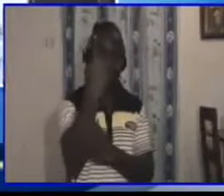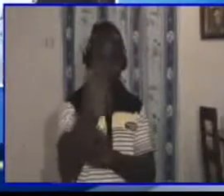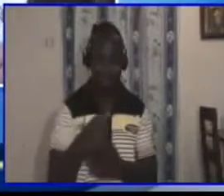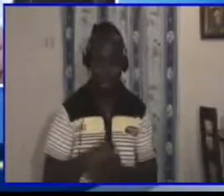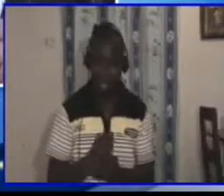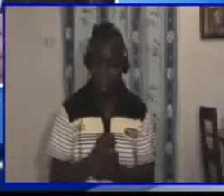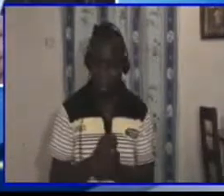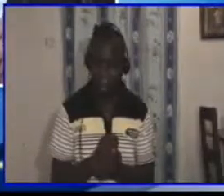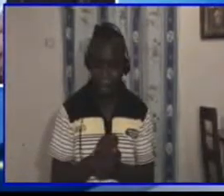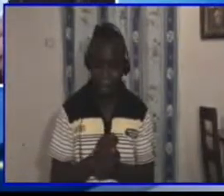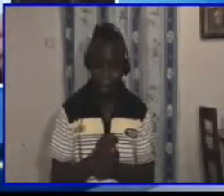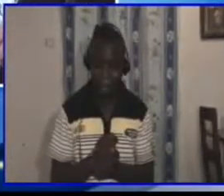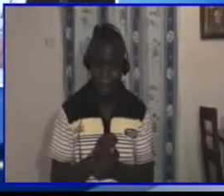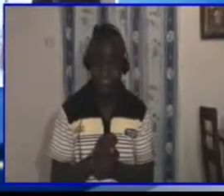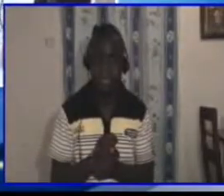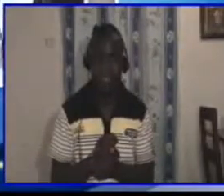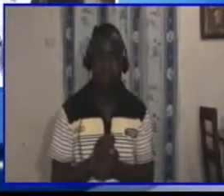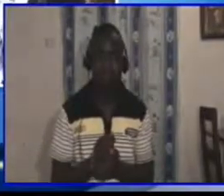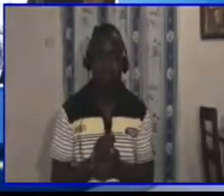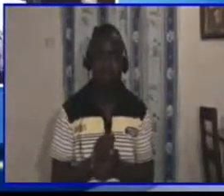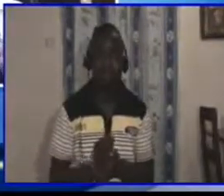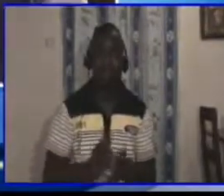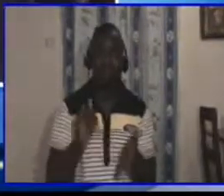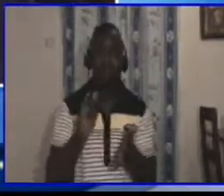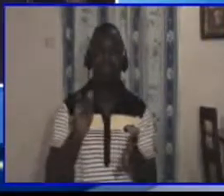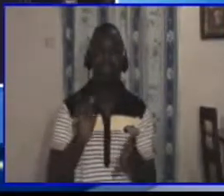che dio è uno